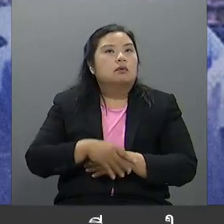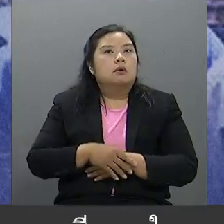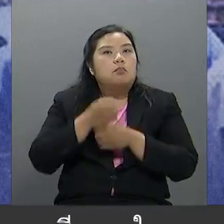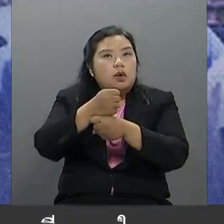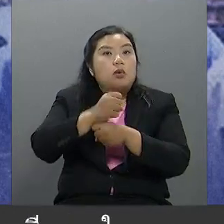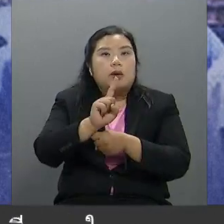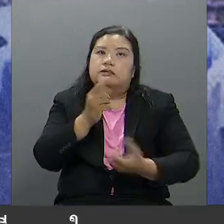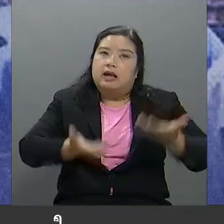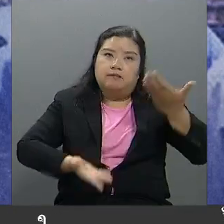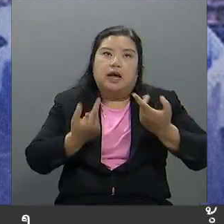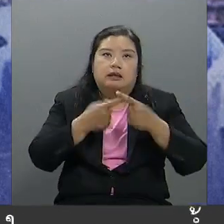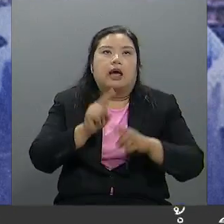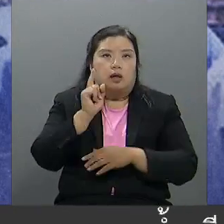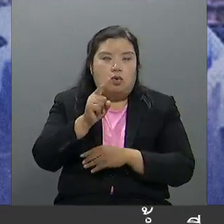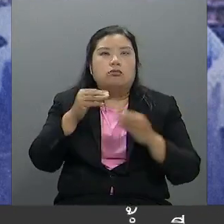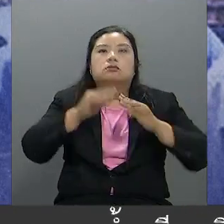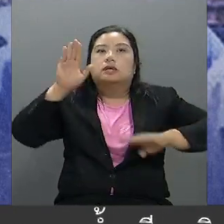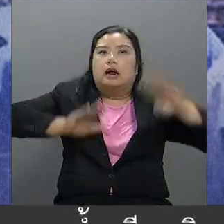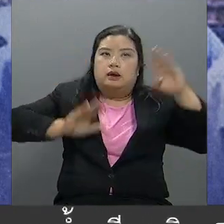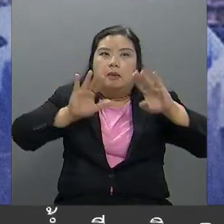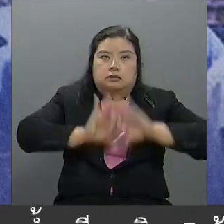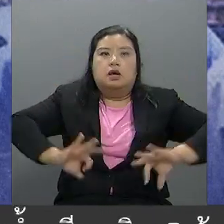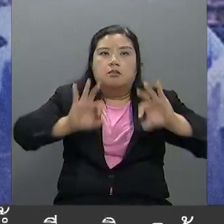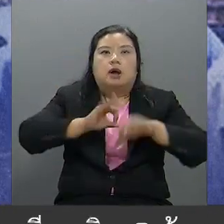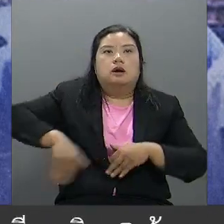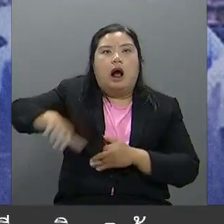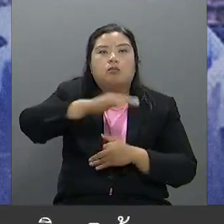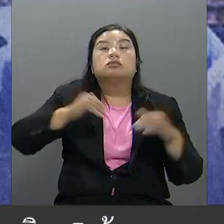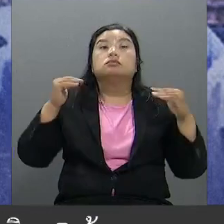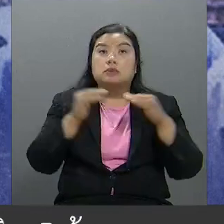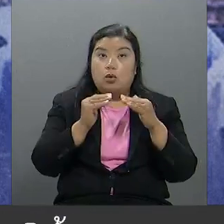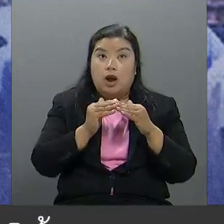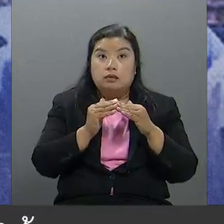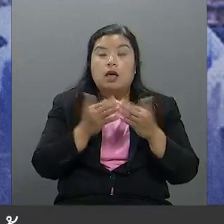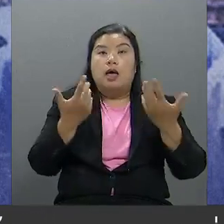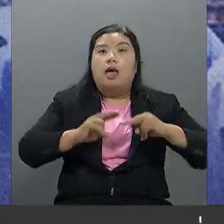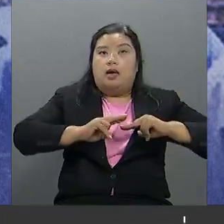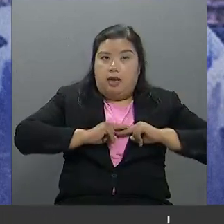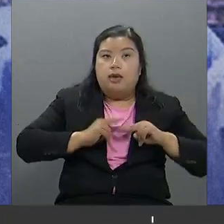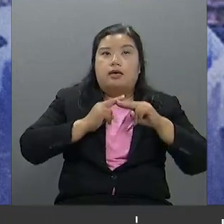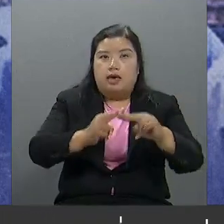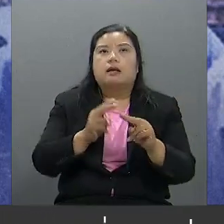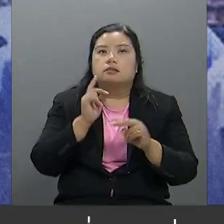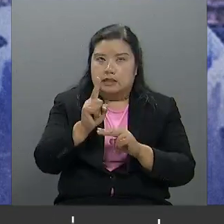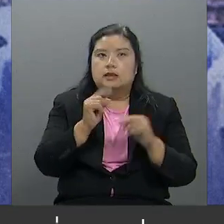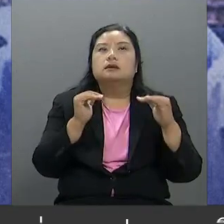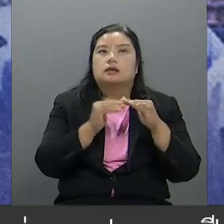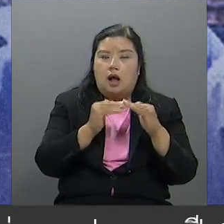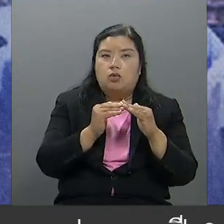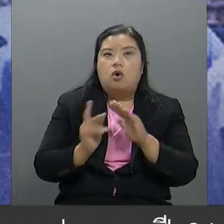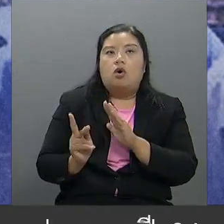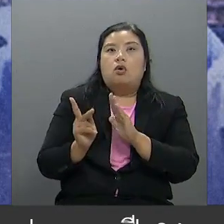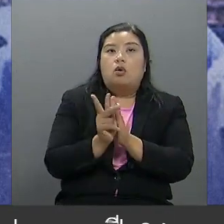ยึดหลักประชาธิปไตยและการเคารพซึ่งกันและกันทุกคนต้องทำหน้าที่ของตัวเองให้ดีนะคะยึดกฎเกณฑ์ข้อบังคับอย่าเสีย